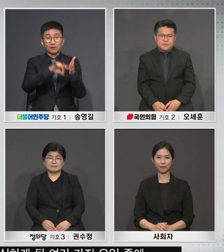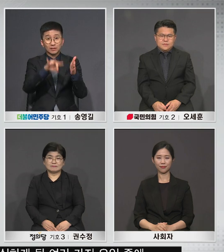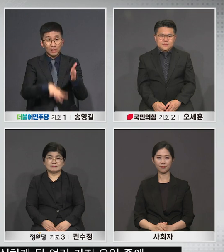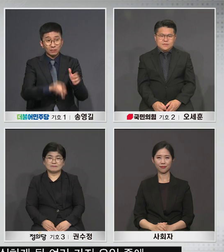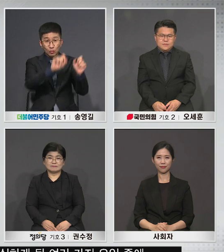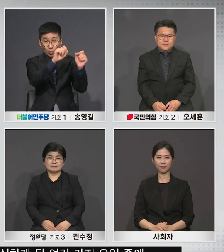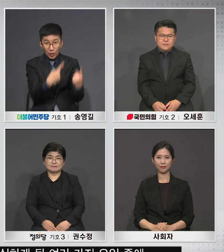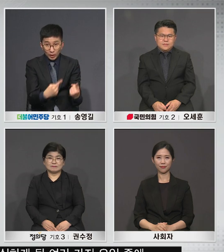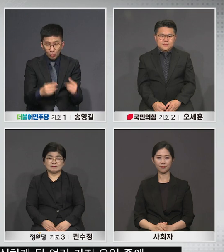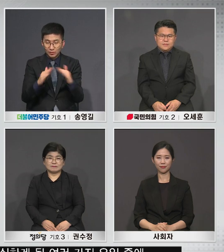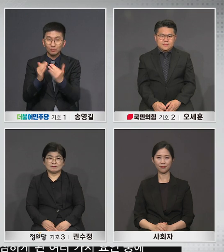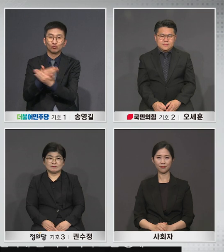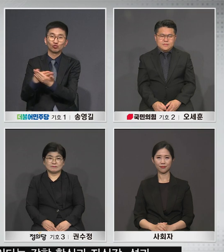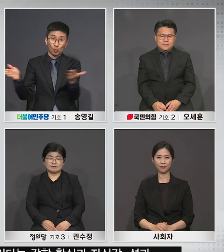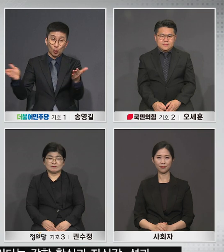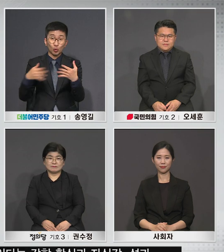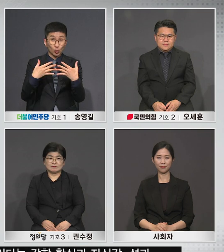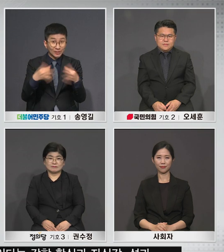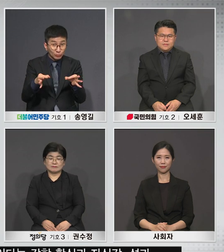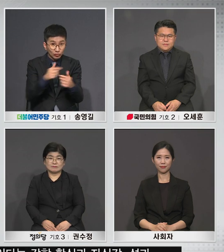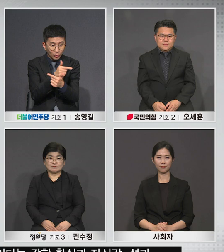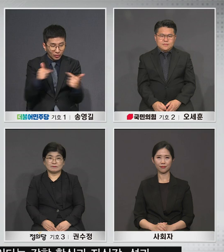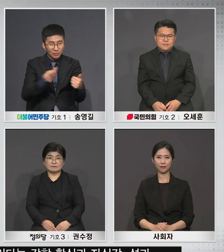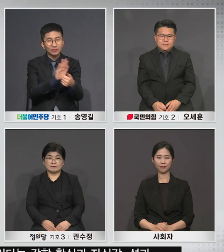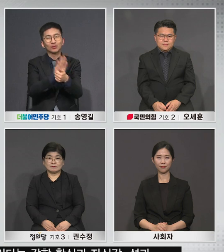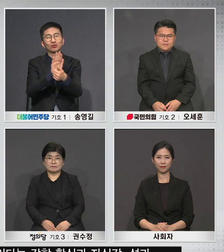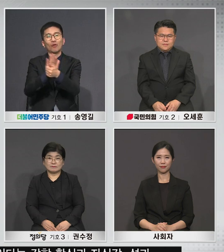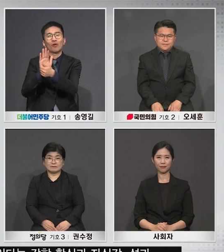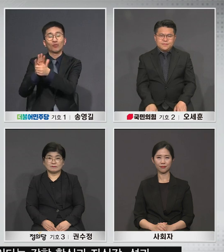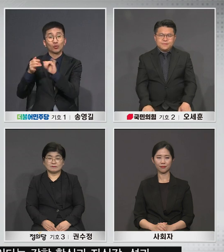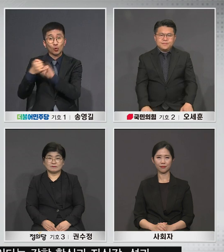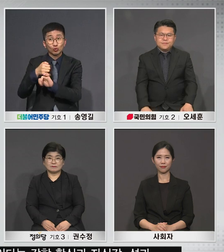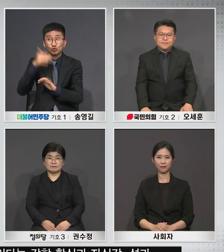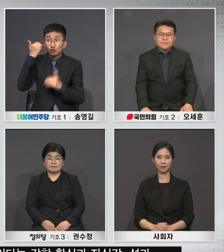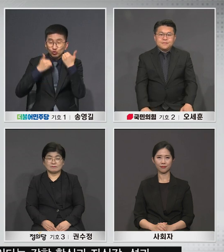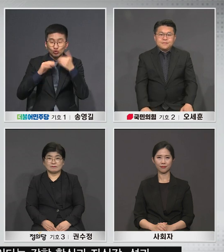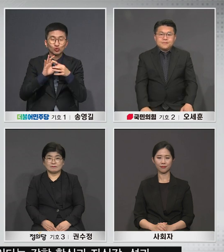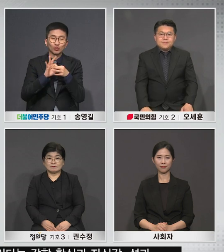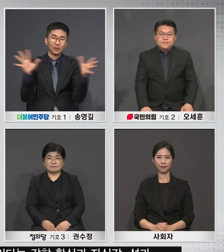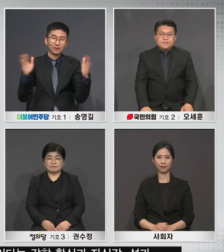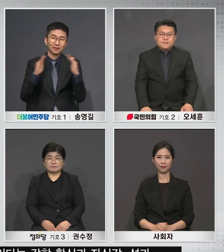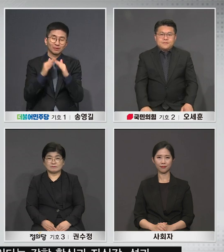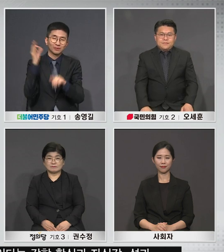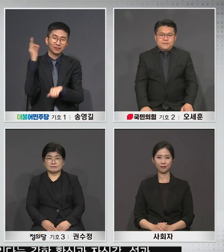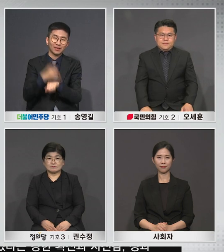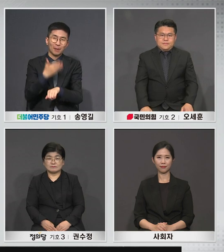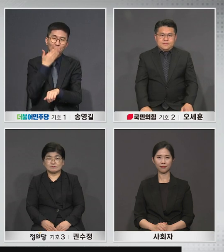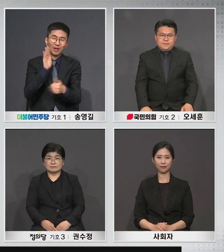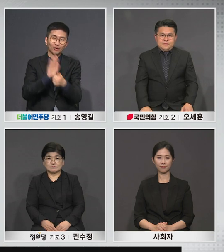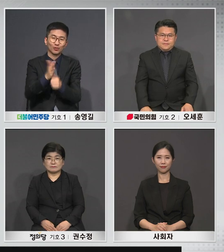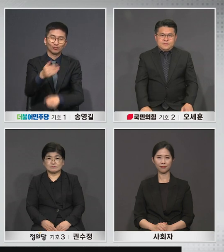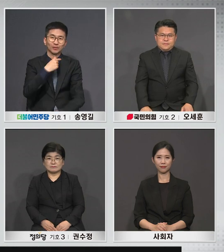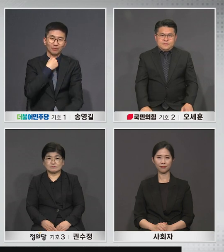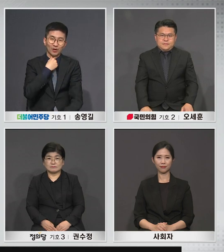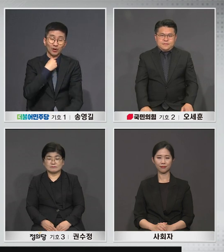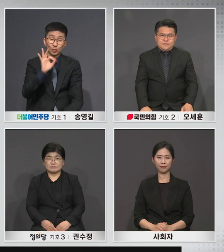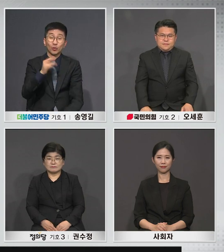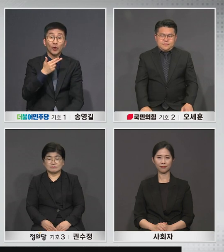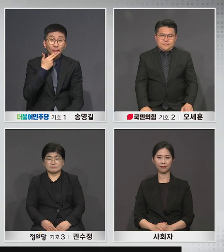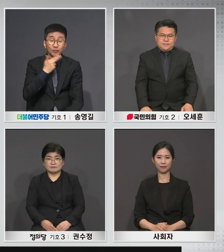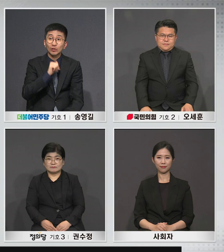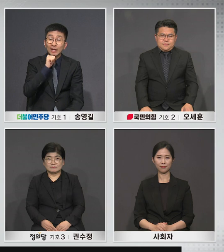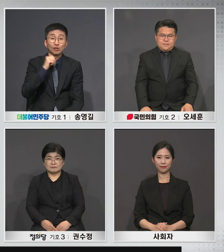공급은 늘리고 금융은 지원하겠습니다. 누구나 자기 집을 갈 수 있는 희망의 세상을 만들어 보겠습니다. 돈 없는 서민 청년들에게